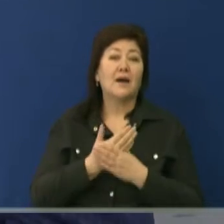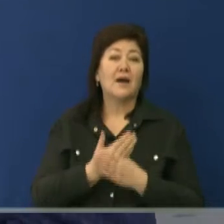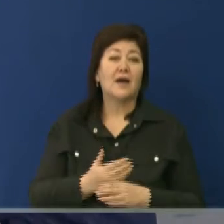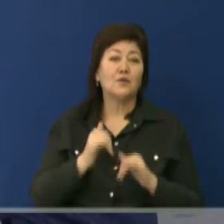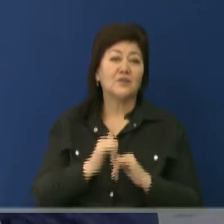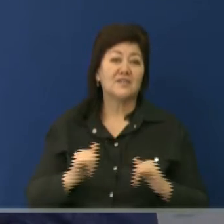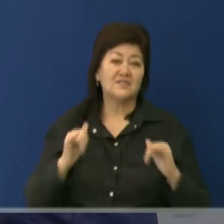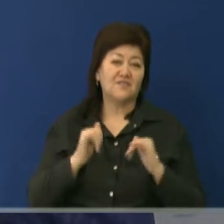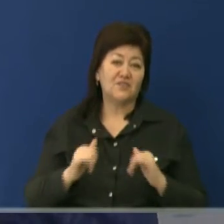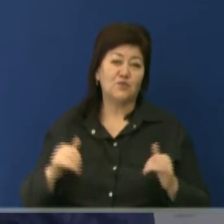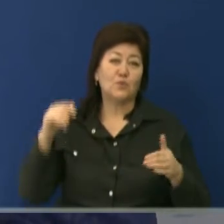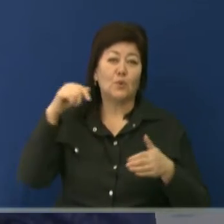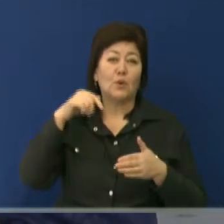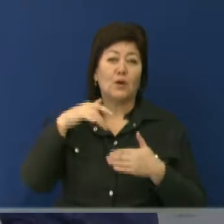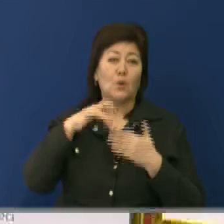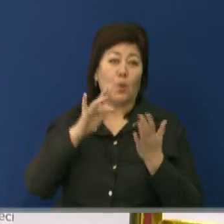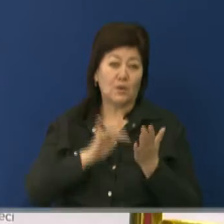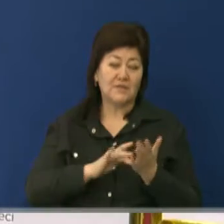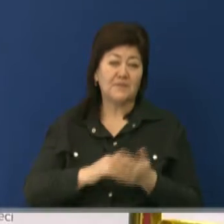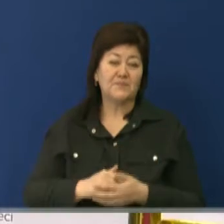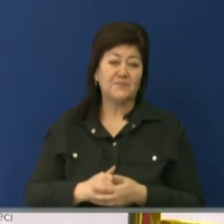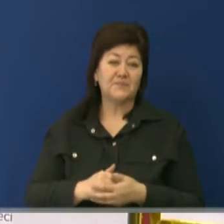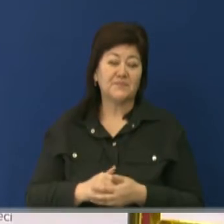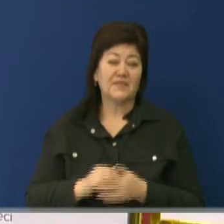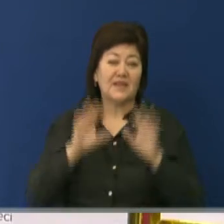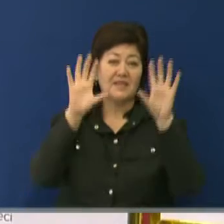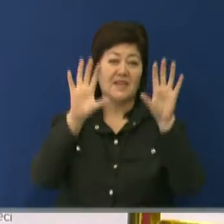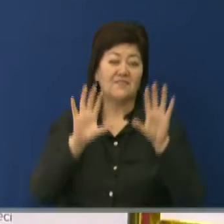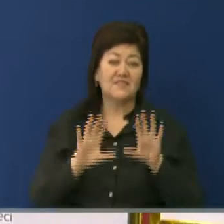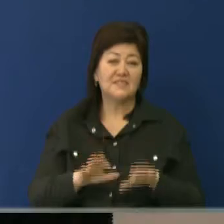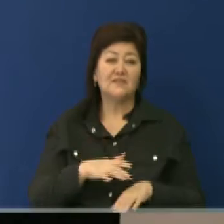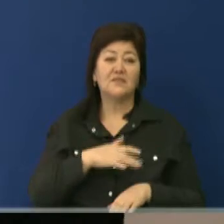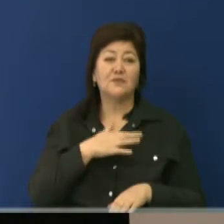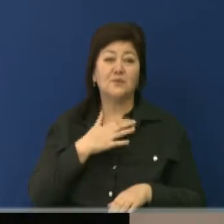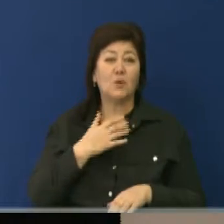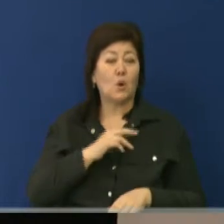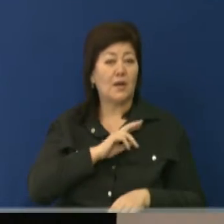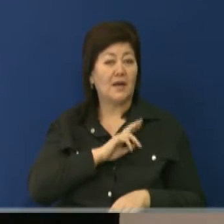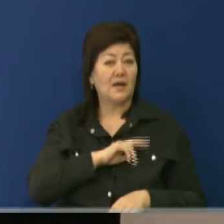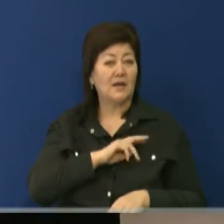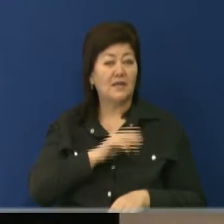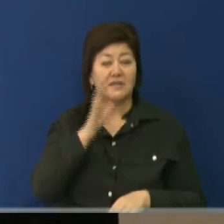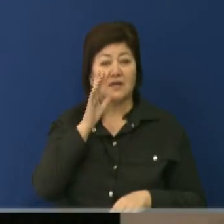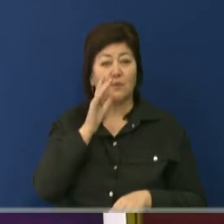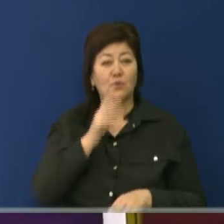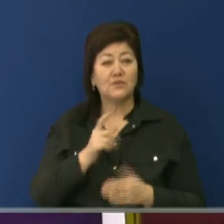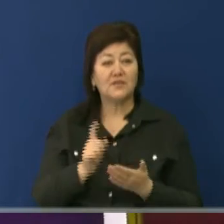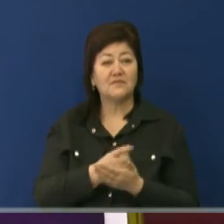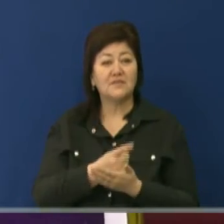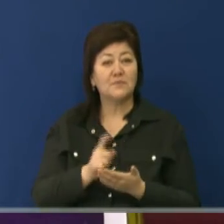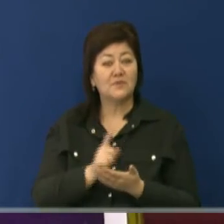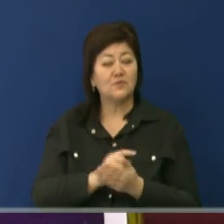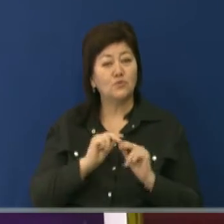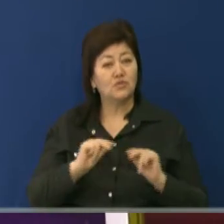жандыларға алғыс айту мақсатымен ұйымдастырылып отыр. Көрмеден ұзақ жылдар білім саласында қызмет етіп талантты шәкірттер тәрбиелеген